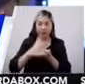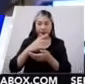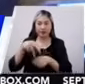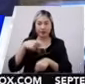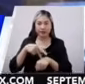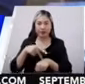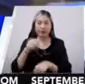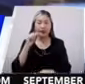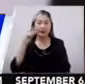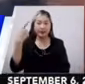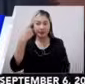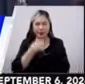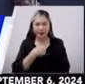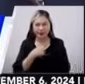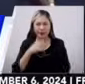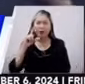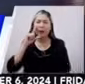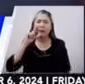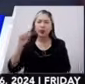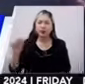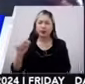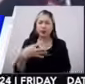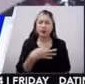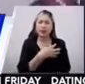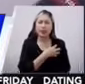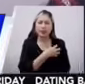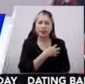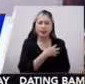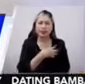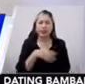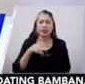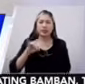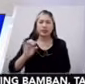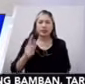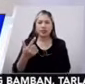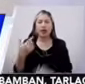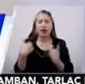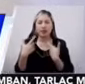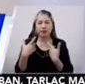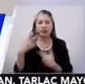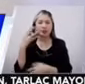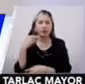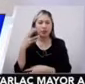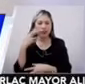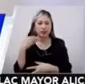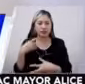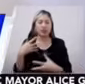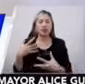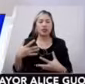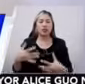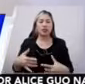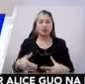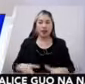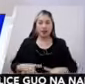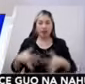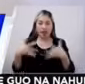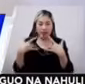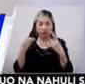sa PNP at DILG ukol sa natatanggap nitong death threats. Inassure ko siya, kami ni Chief,